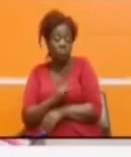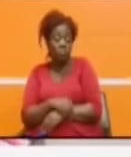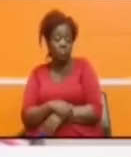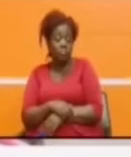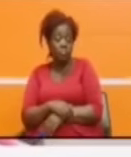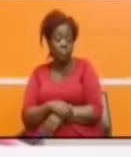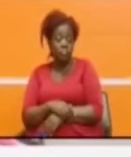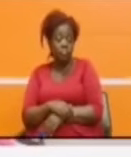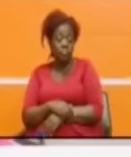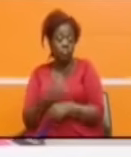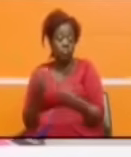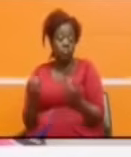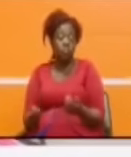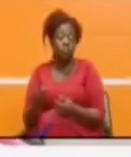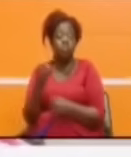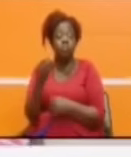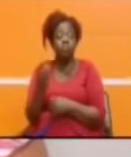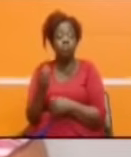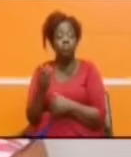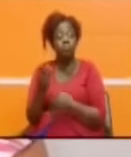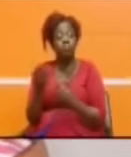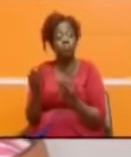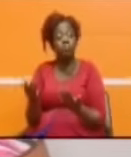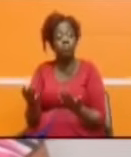nti ate ssente ze baatunzeemu